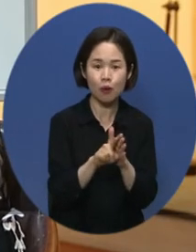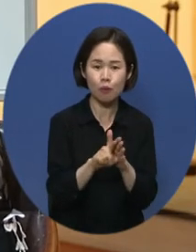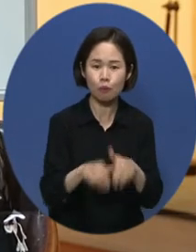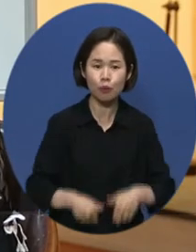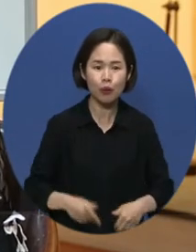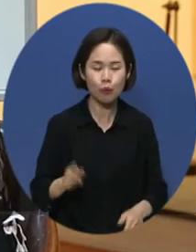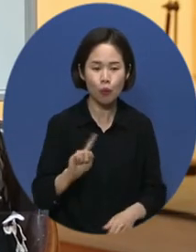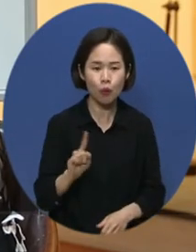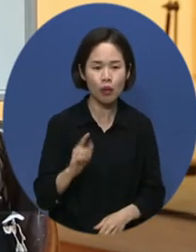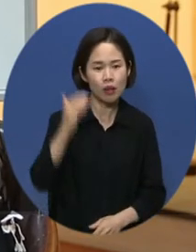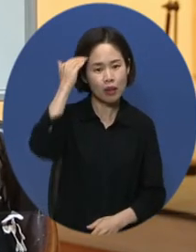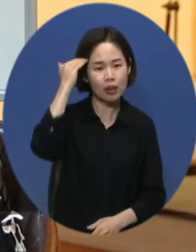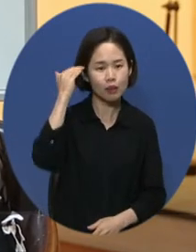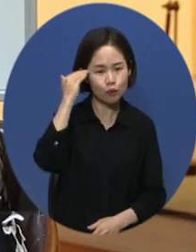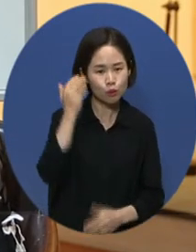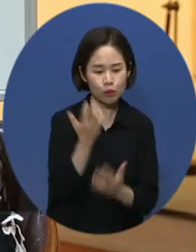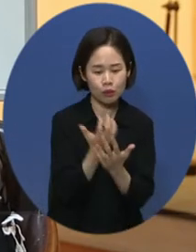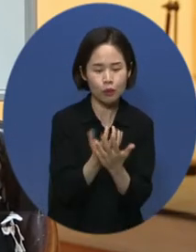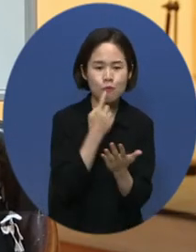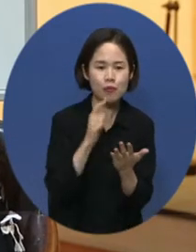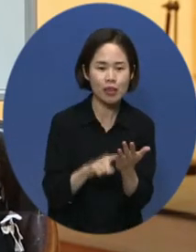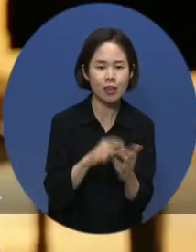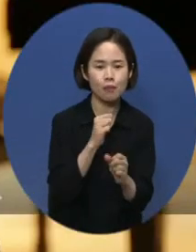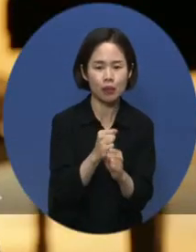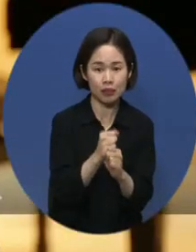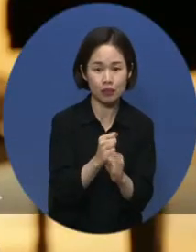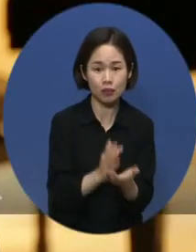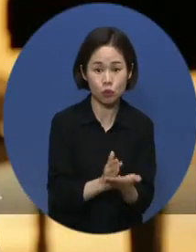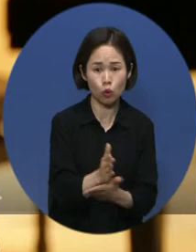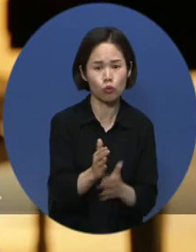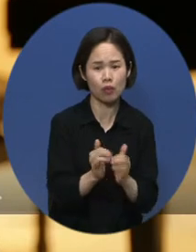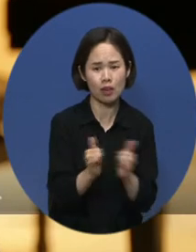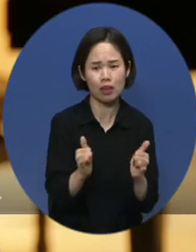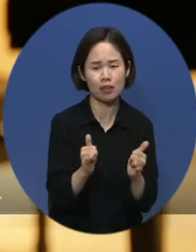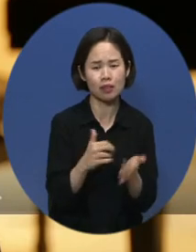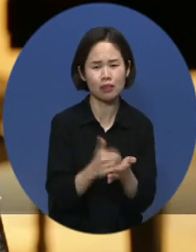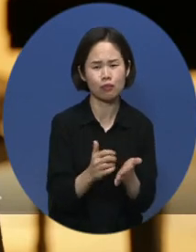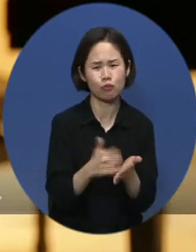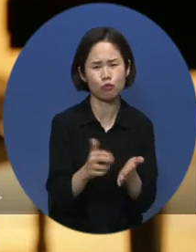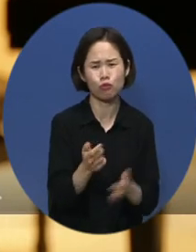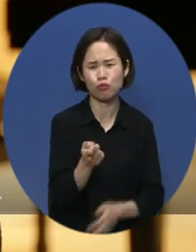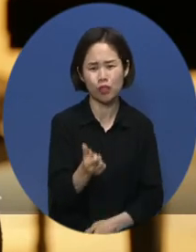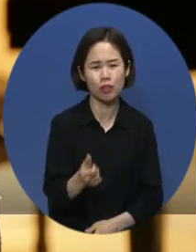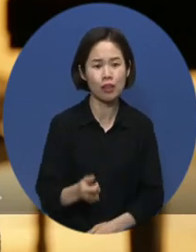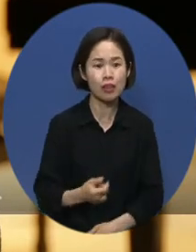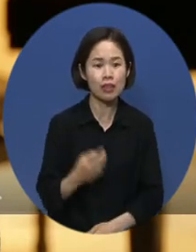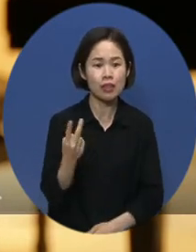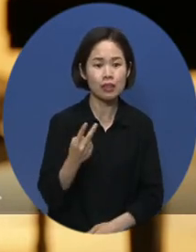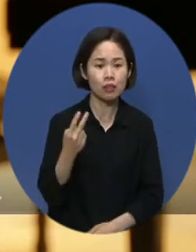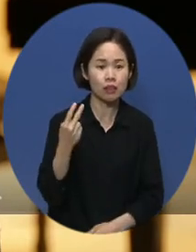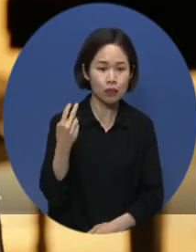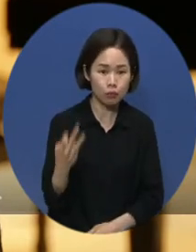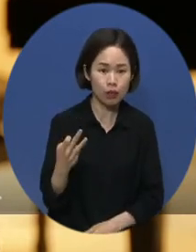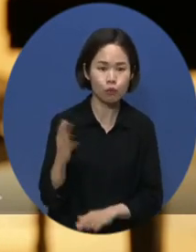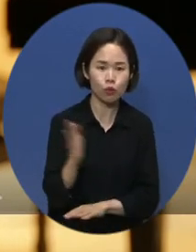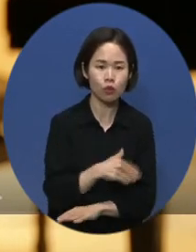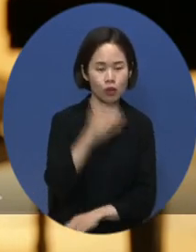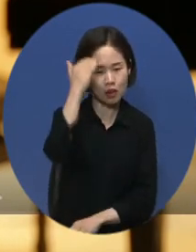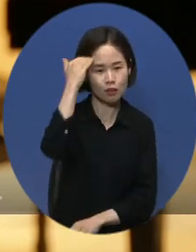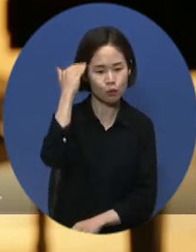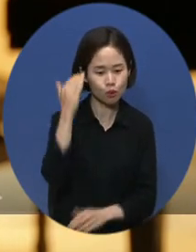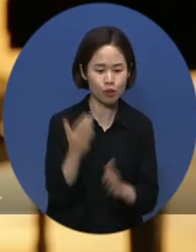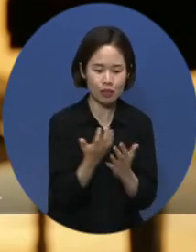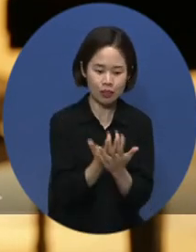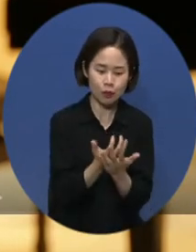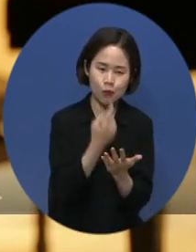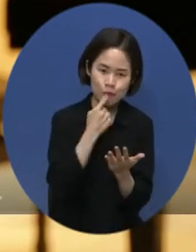제작하는 전문가들이 극소수예요. 이제 2013년도부터 이제 우리나라에서 읽기 쉬운 자료가 제작이 됐어요. 근데